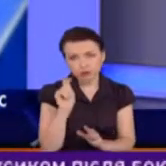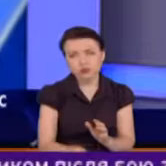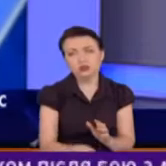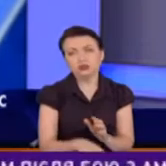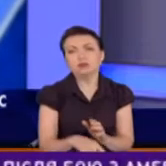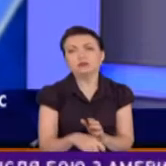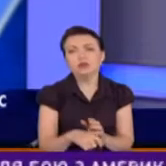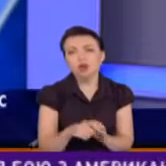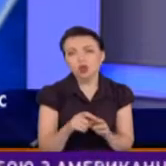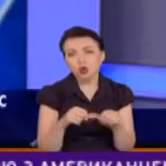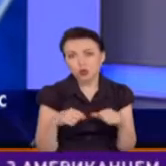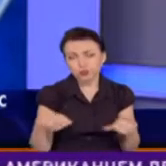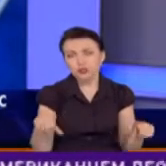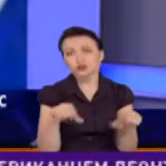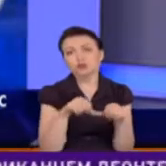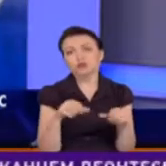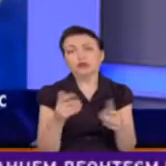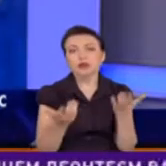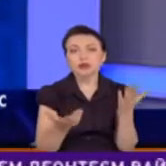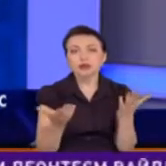перезагрузити комісію, яка...